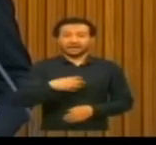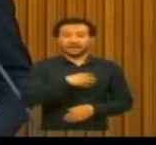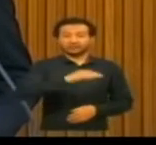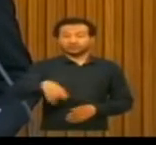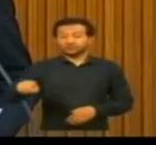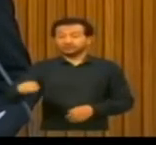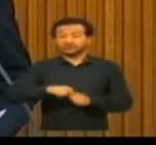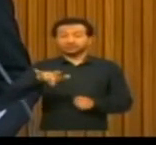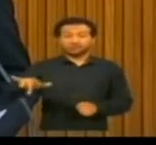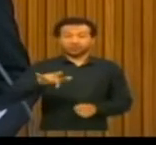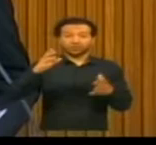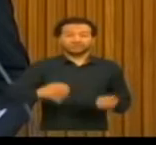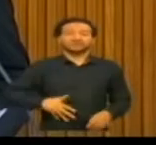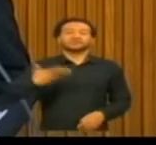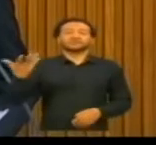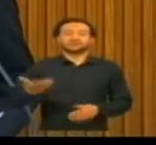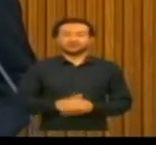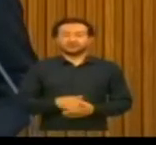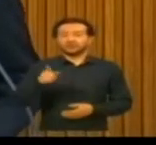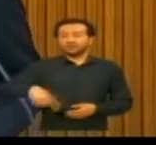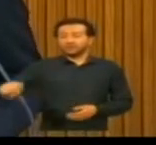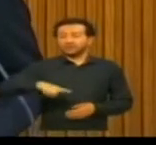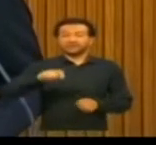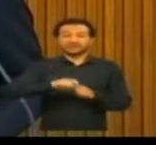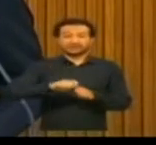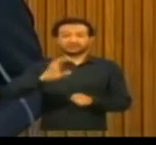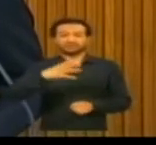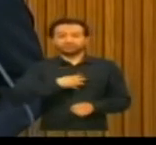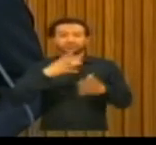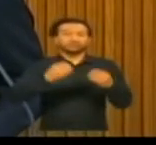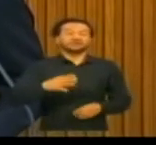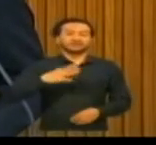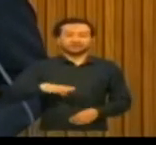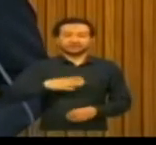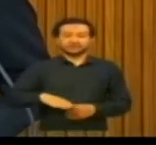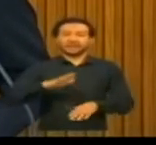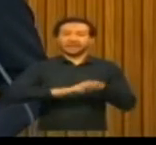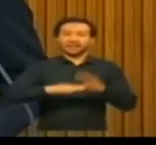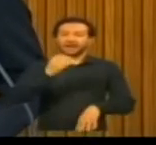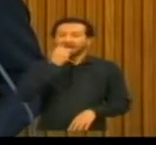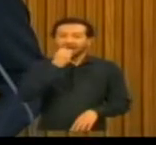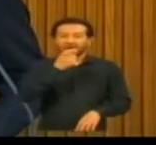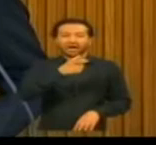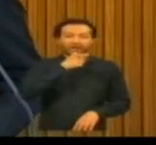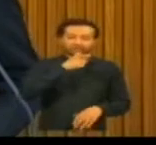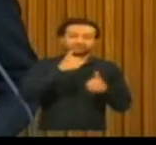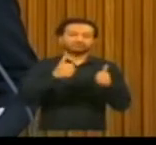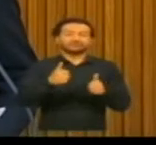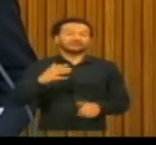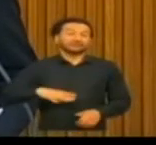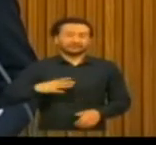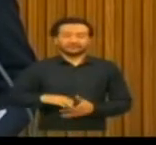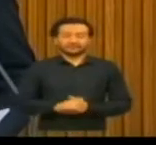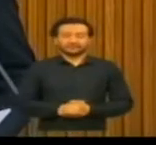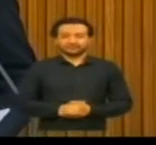çocuklarının işsiz kalmasını istemezler. Onların iş güç sahibi olmasını isterler. Elleri ekmek tutsun isterler.